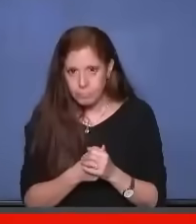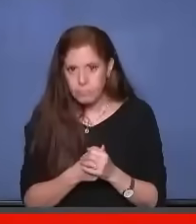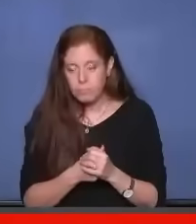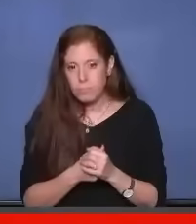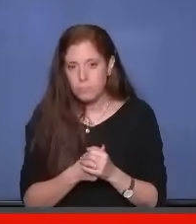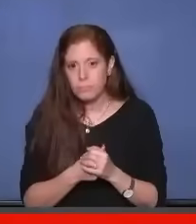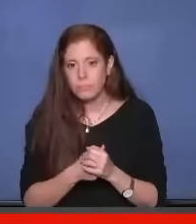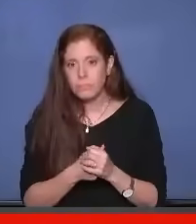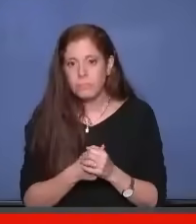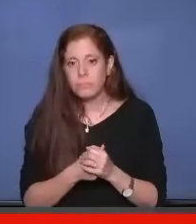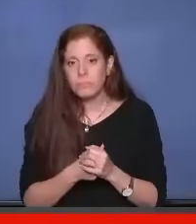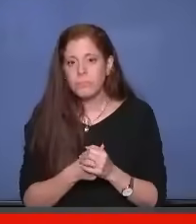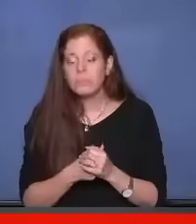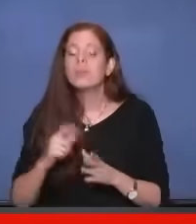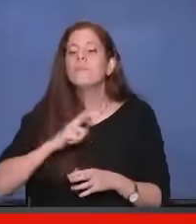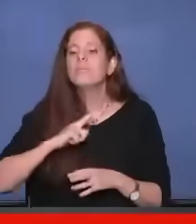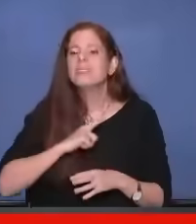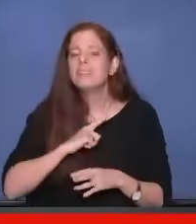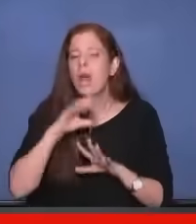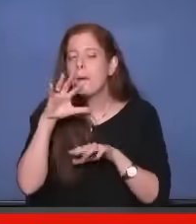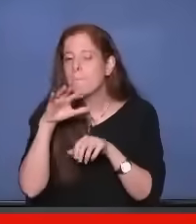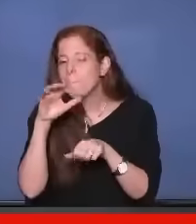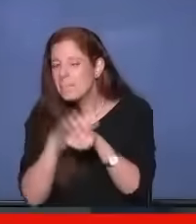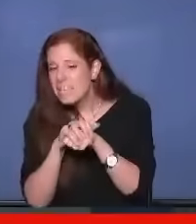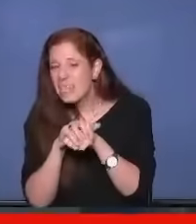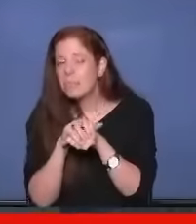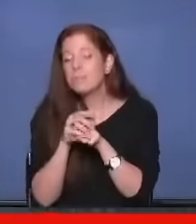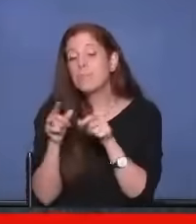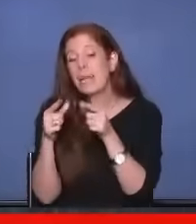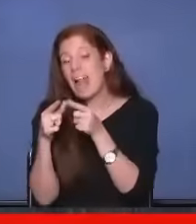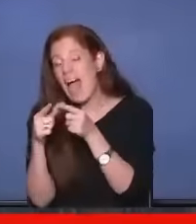למלחמה צל מזהים סדקים ראשוניים בין הזתים